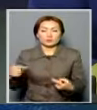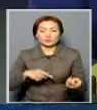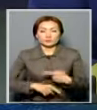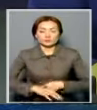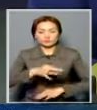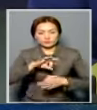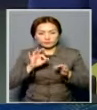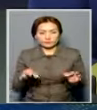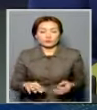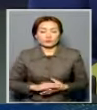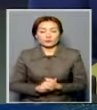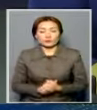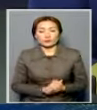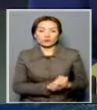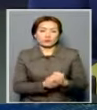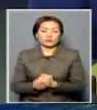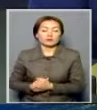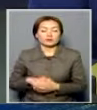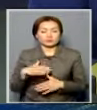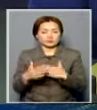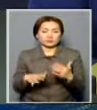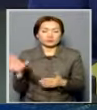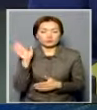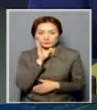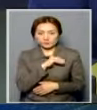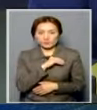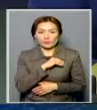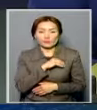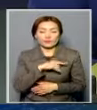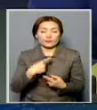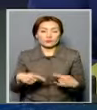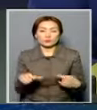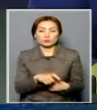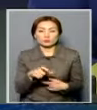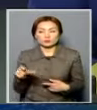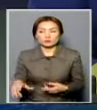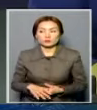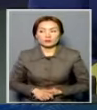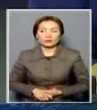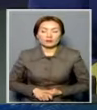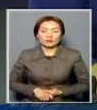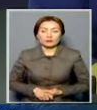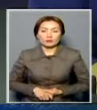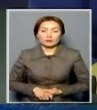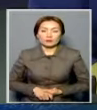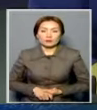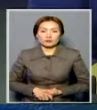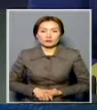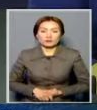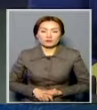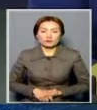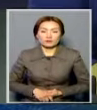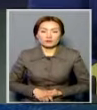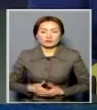дружная который исполнен потом простреливать опыт для других людей как-то не так говорилось все ван